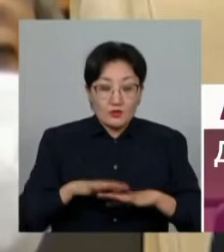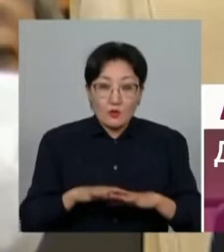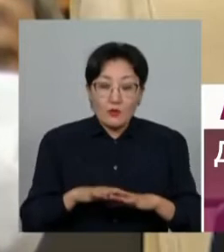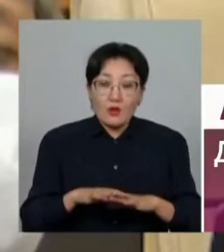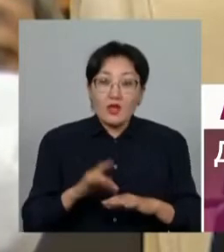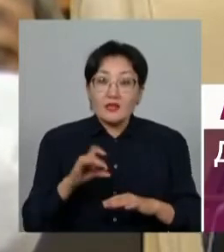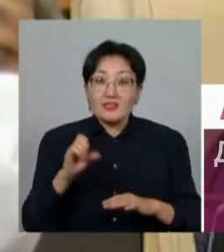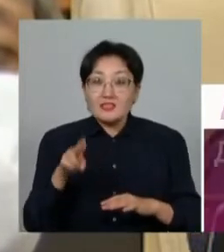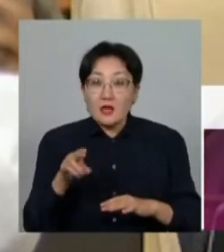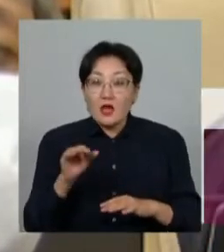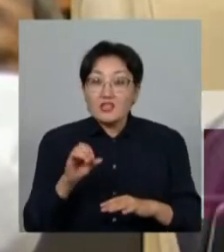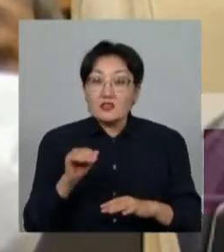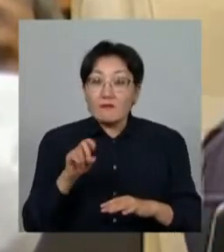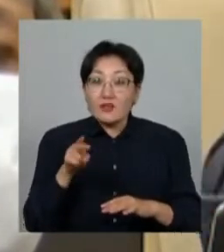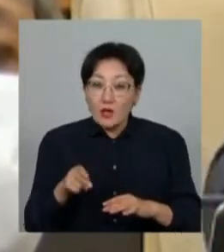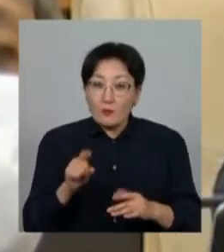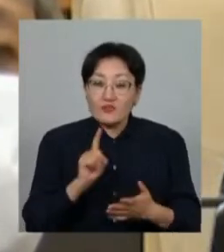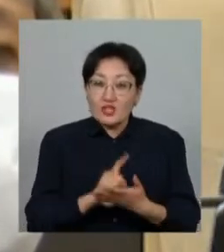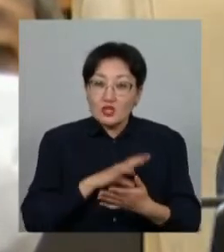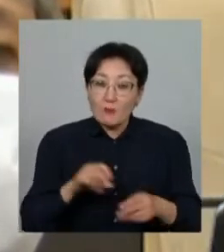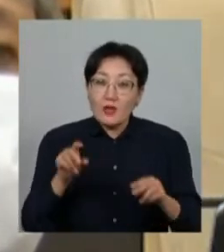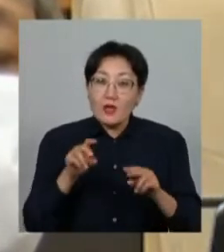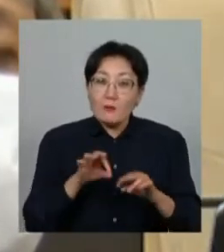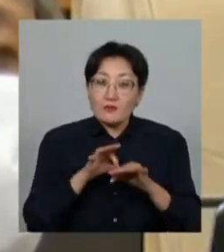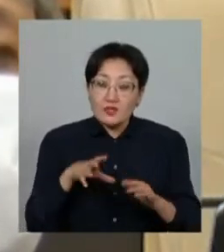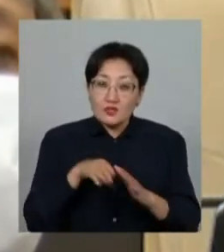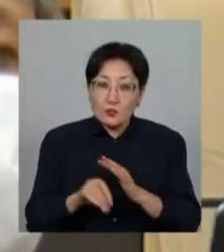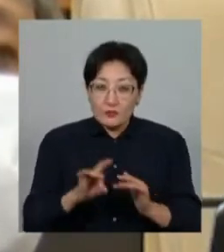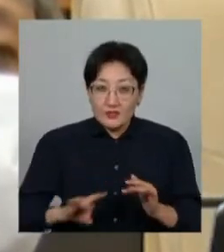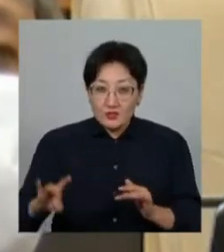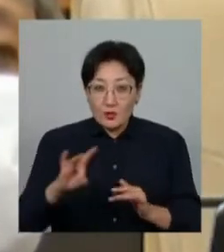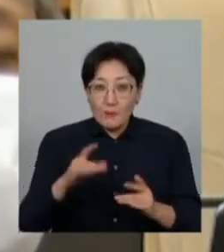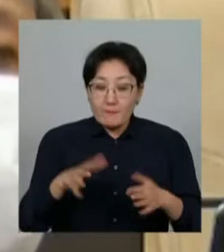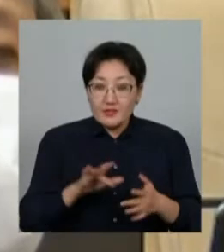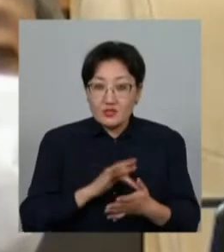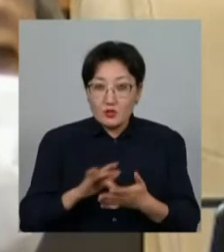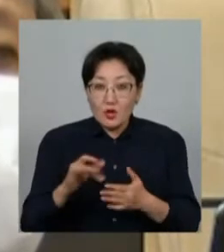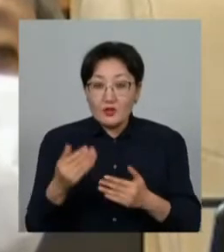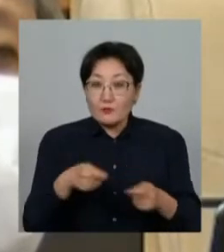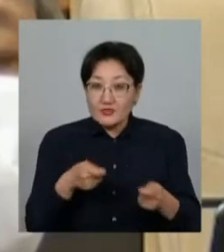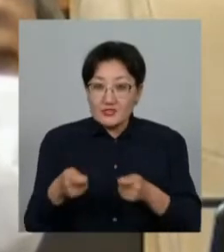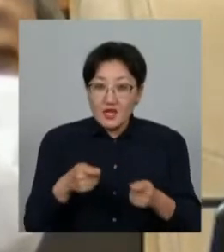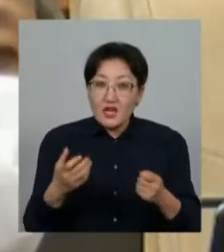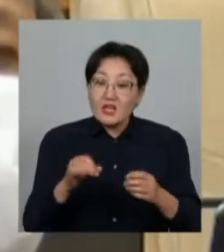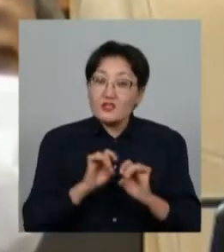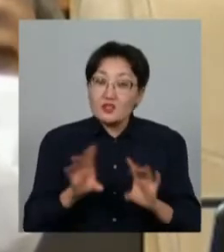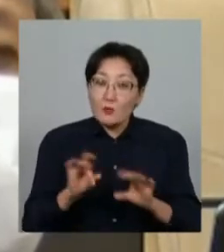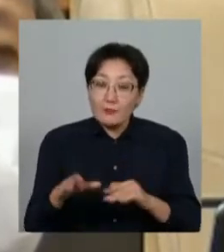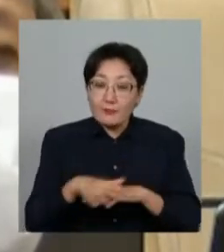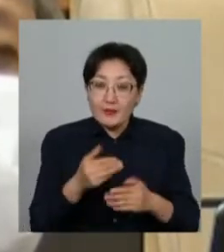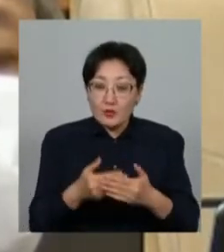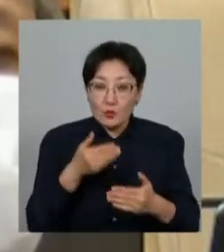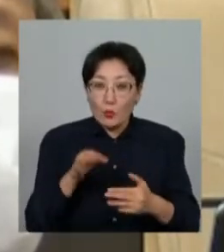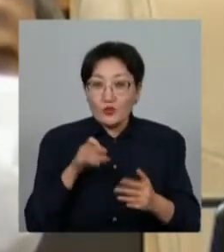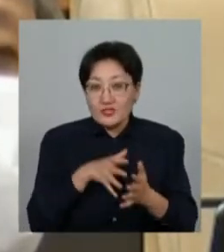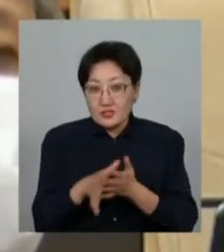СК фармации или СПК, должны стать максимально прозрачными, включаться в республиканские и местные бюджеты, а их руководство отчитываться перед обществом о